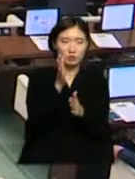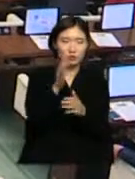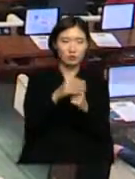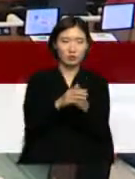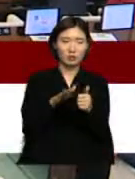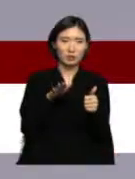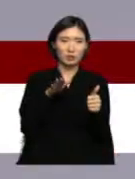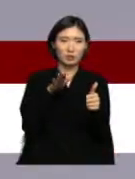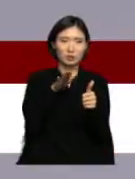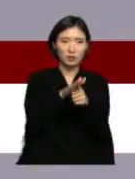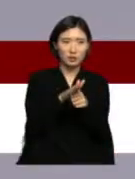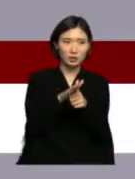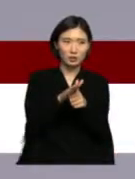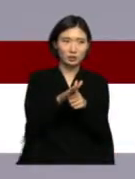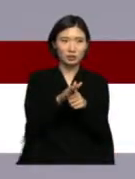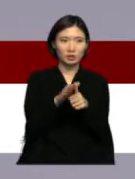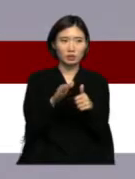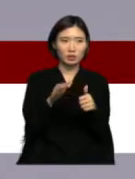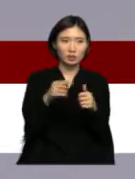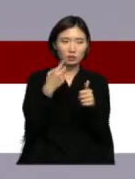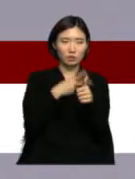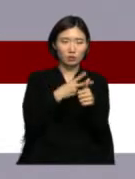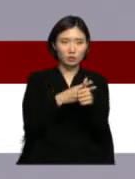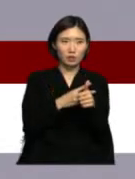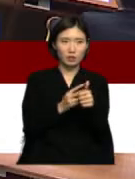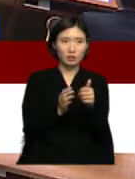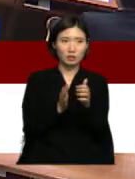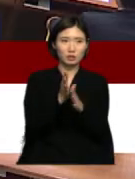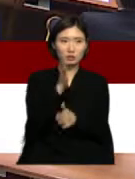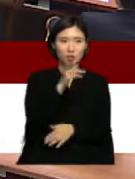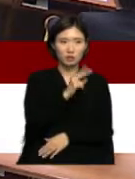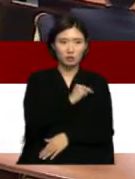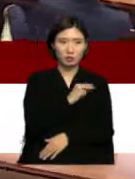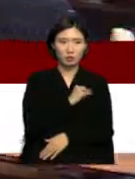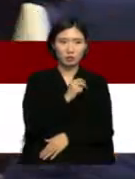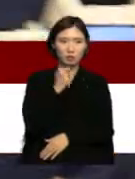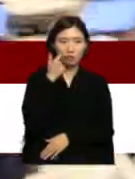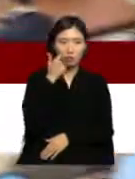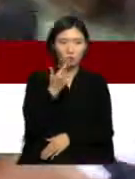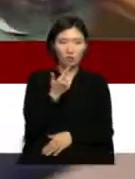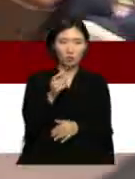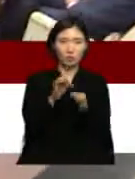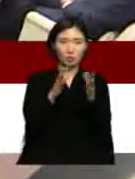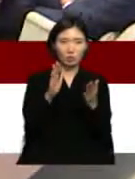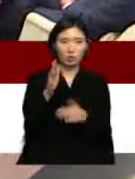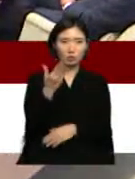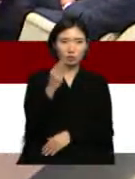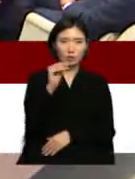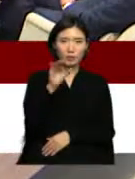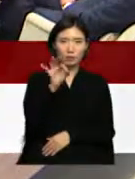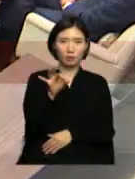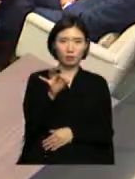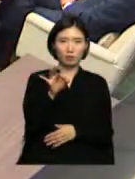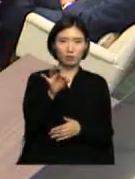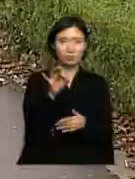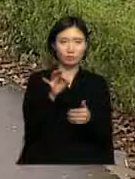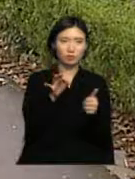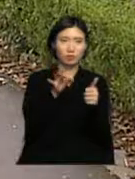살인교사 혐의로 구속된 김형식 전 의원에게 6개월간 의정활동비 900만 원을 지급해 논란이 된 적도